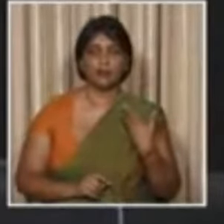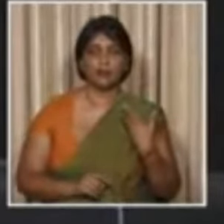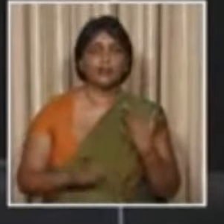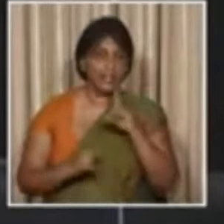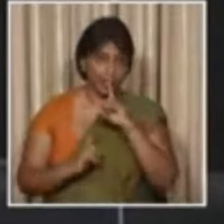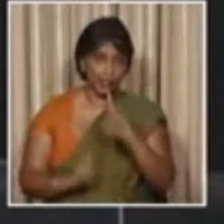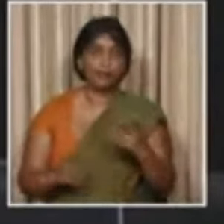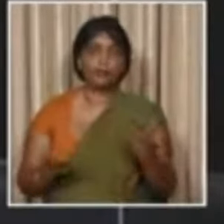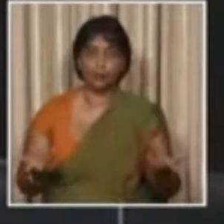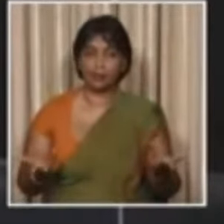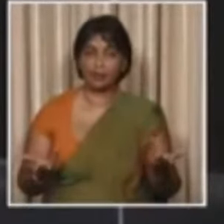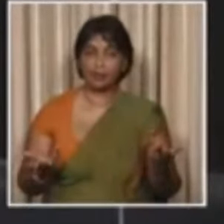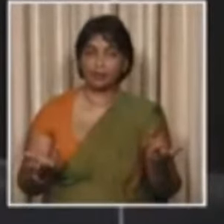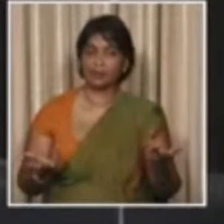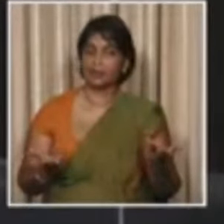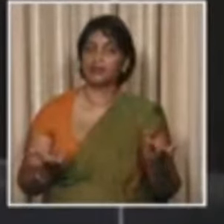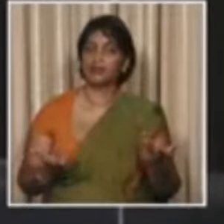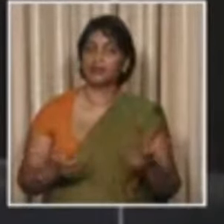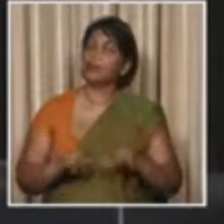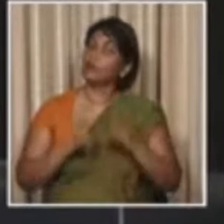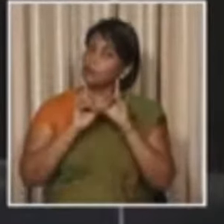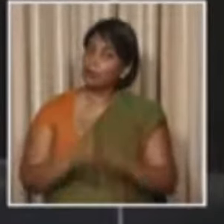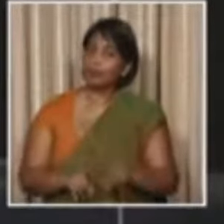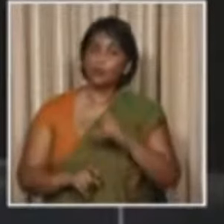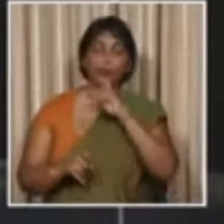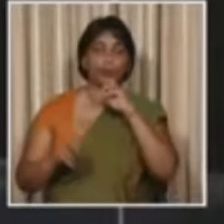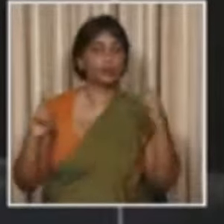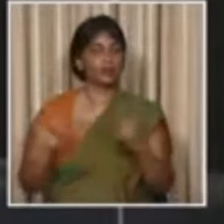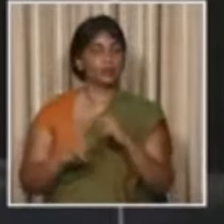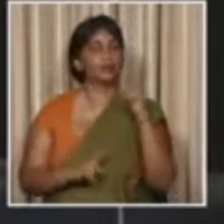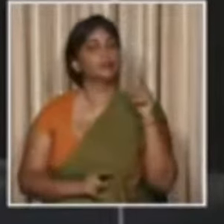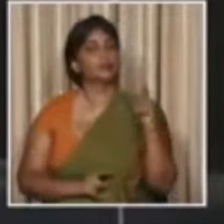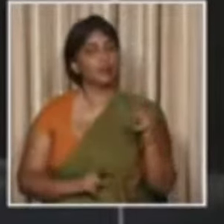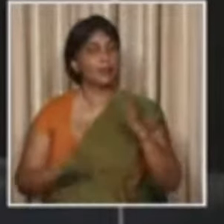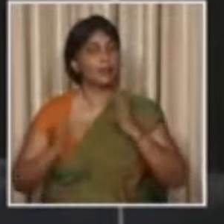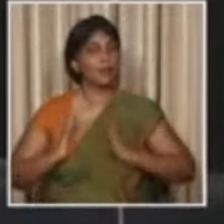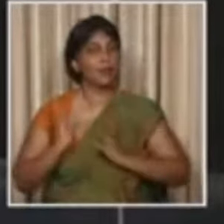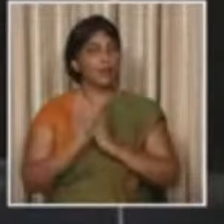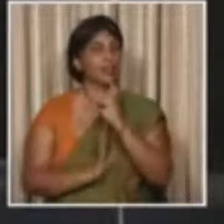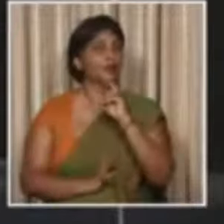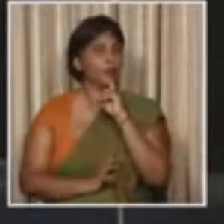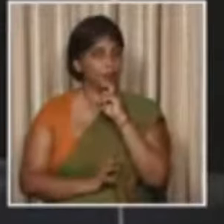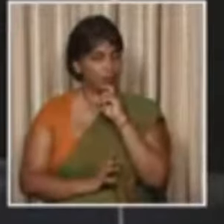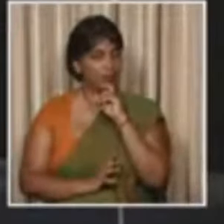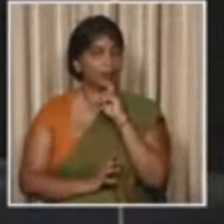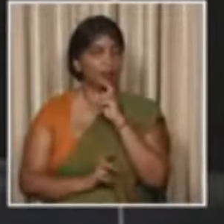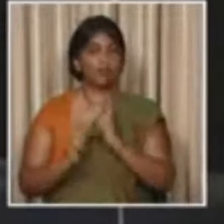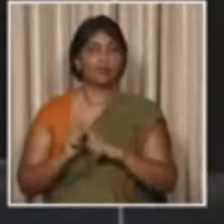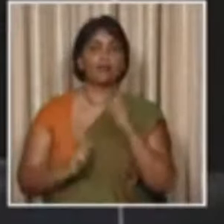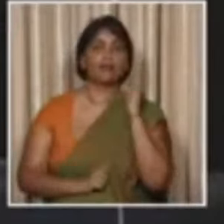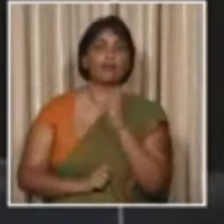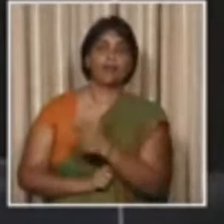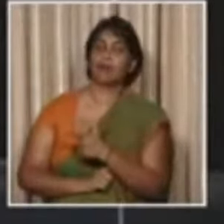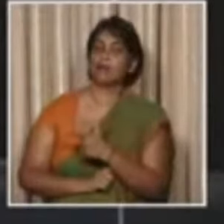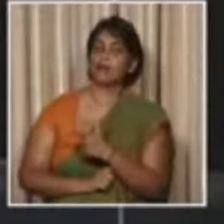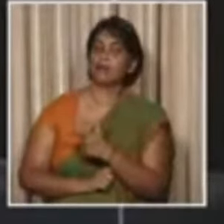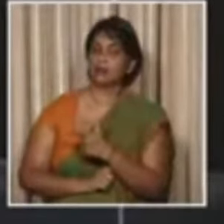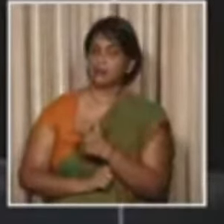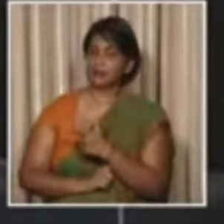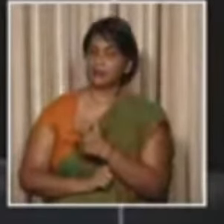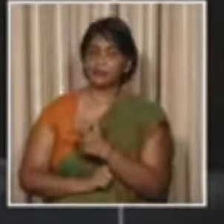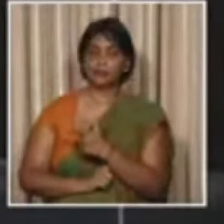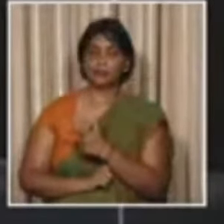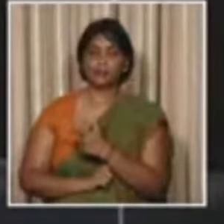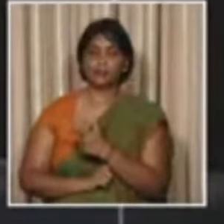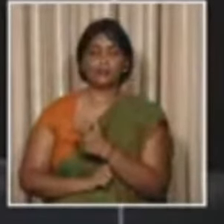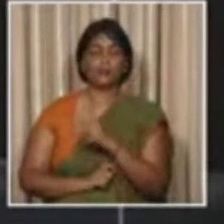කිව්වනේ හරි දැන් එතුමාට සුප්‍රීම කෝට් එකේ මානව හිමිකම් නඩුවේදී වන්දි ගෙවන්නත් උනා